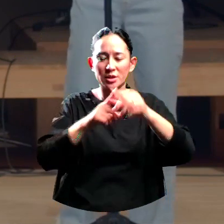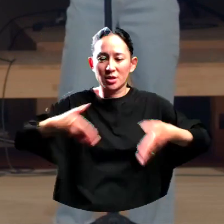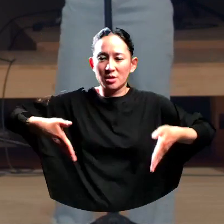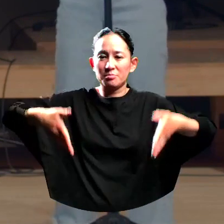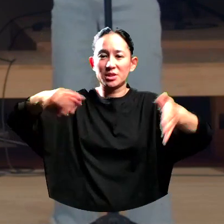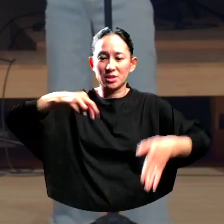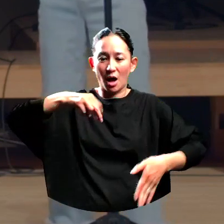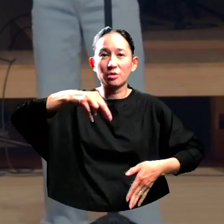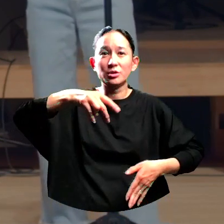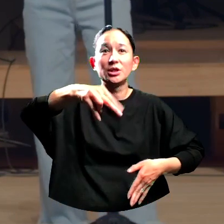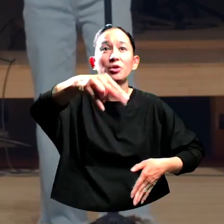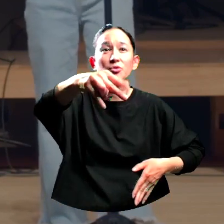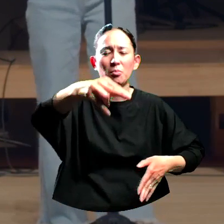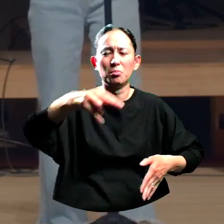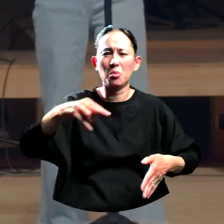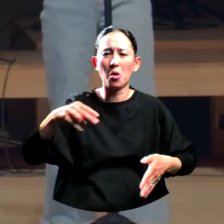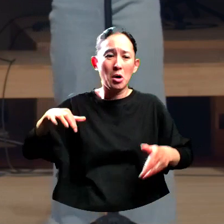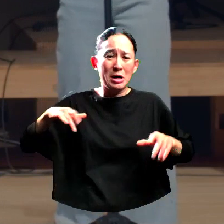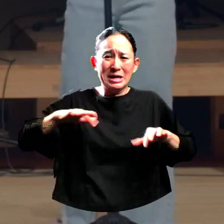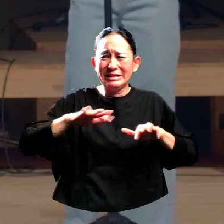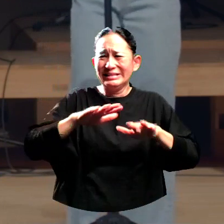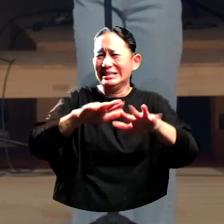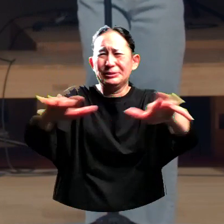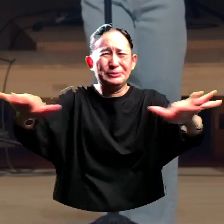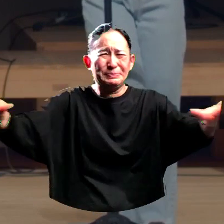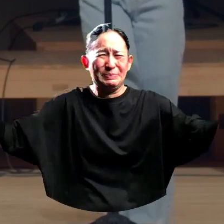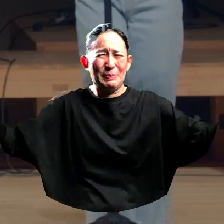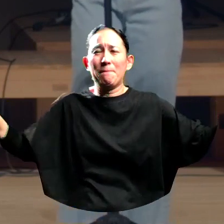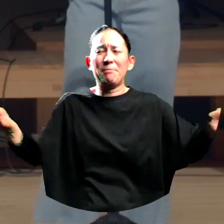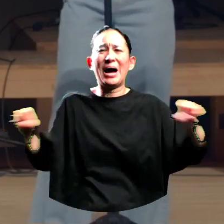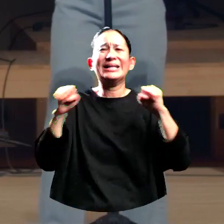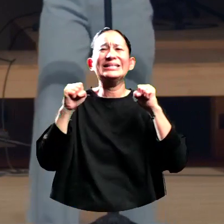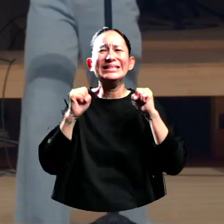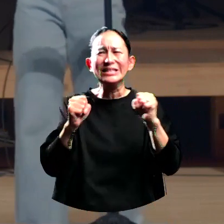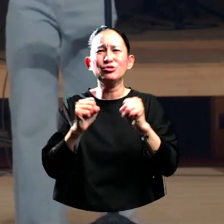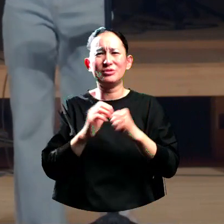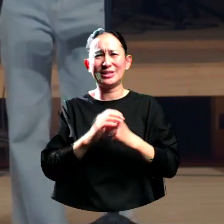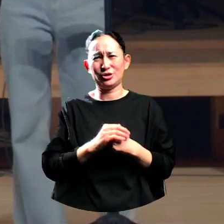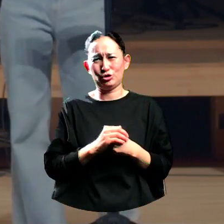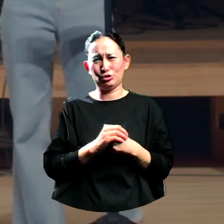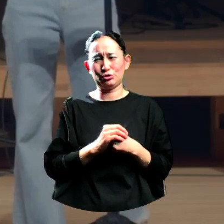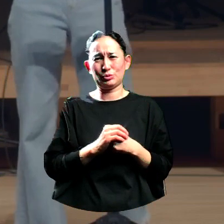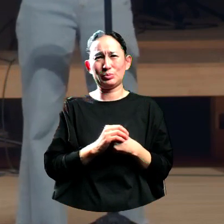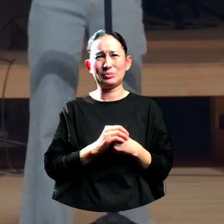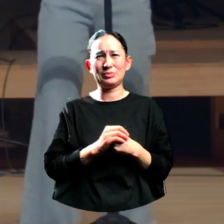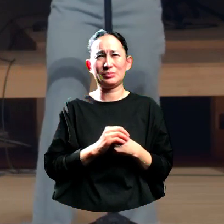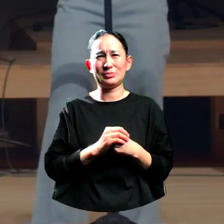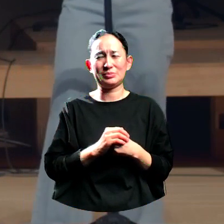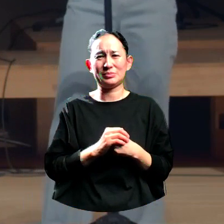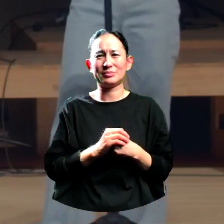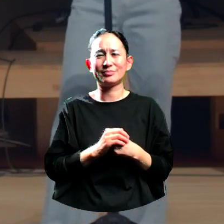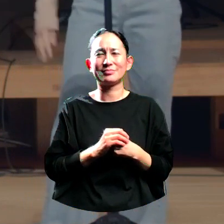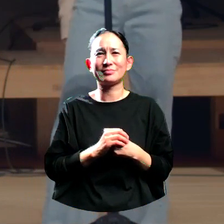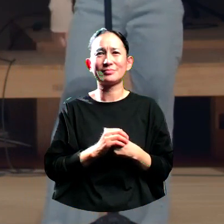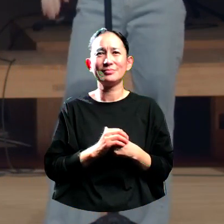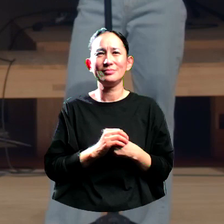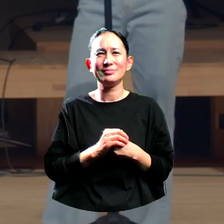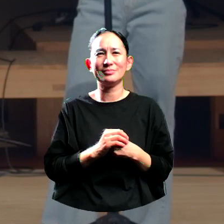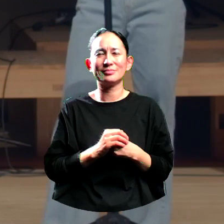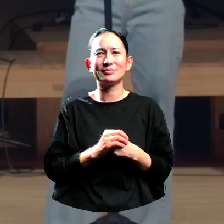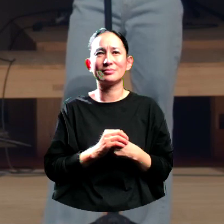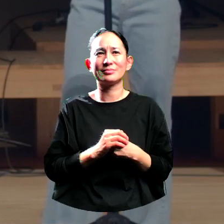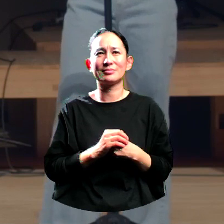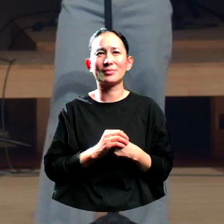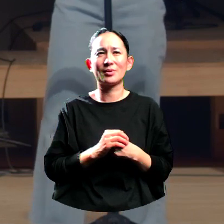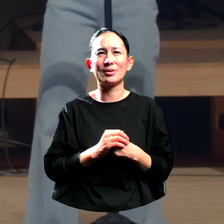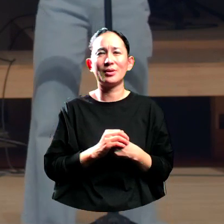う歩道にうじゃうじゃといるんですよ。 When you walk outside at night, sorry, you can see a bunch of them. ワ